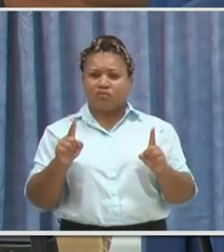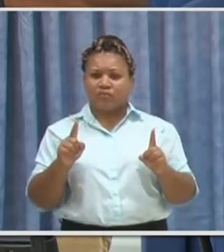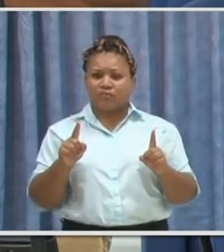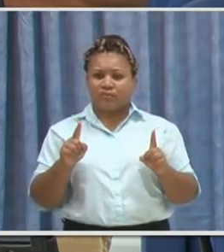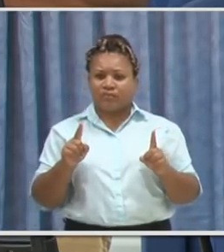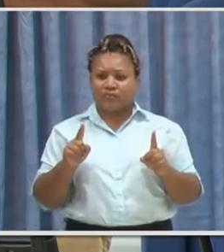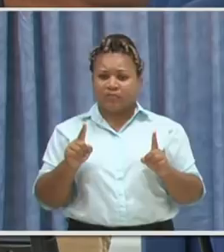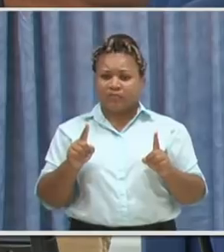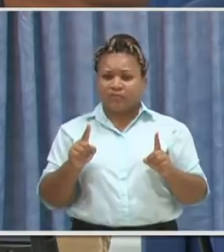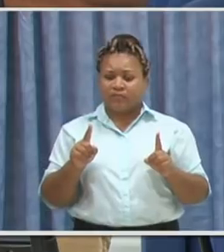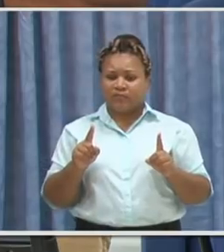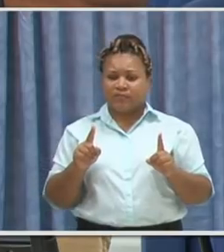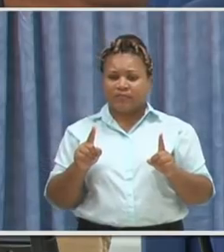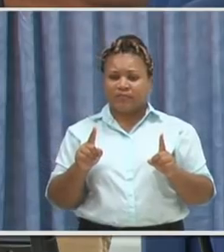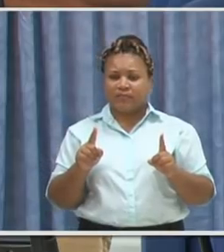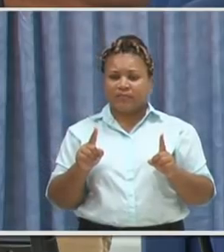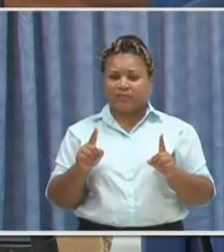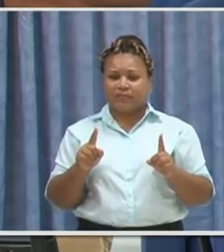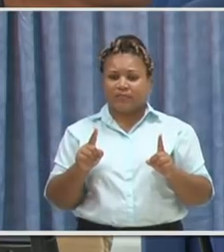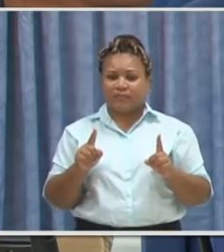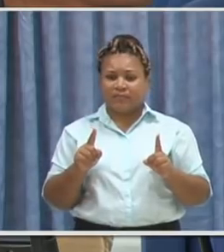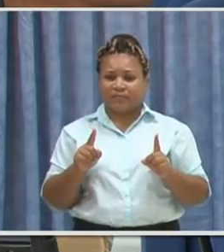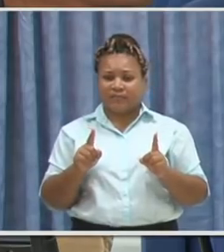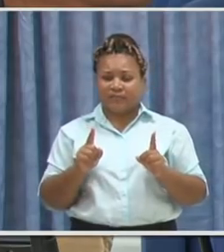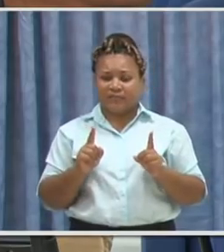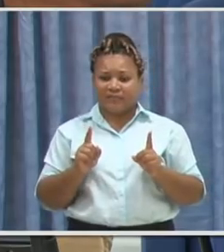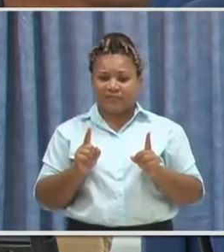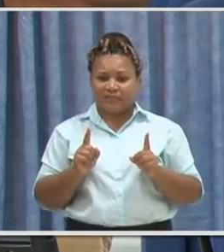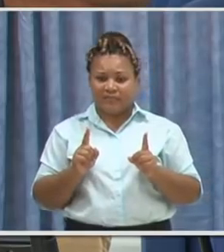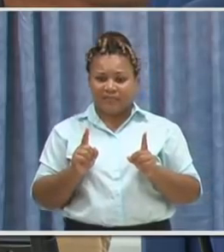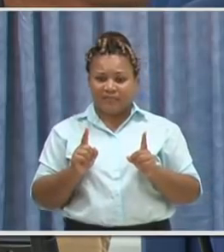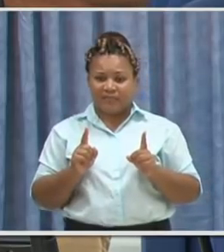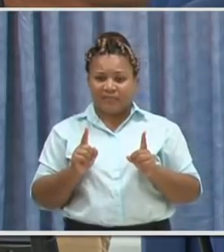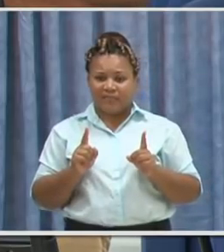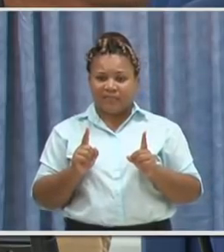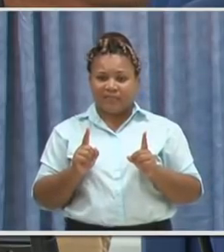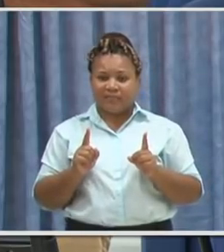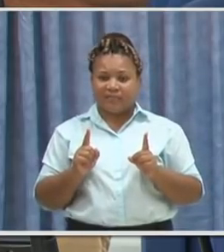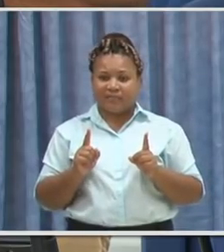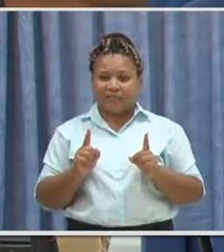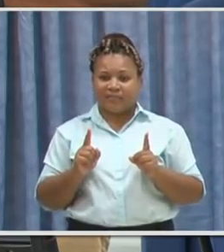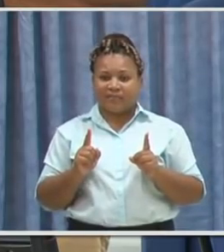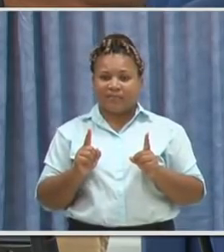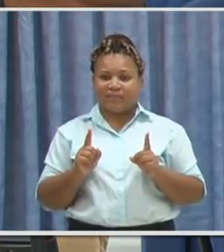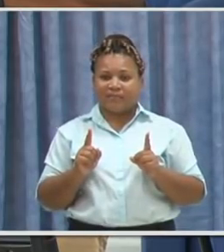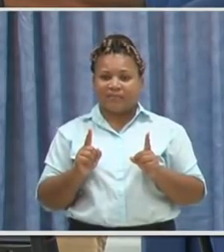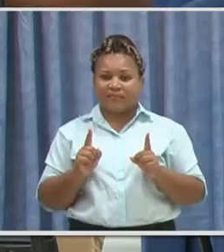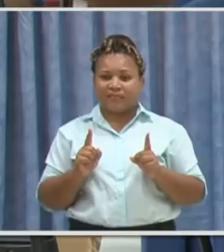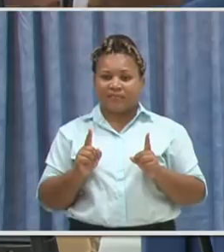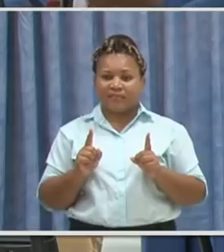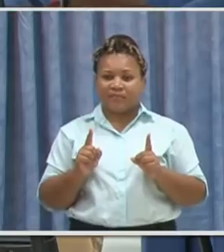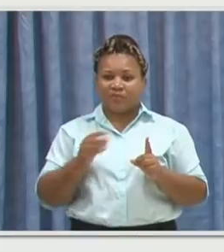qu'ils ont payé gagné ils ont ban injection into ban décision de paiement merci